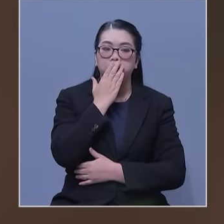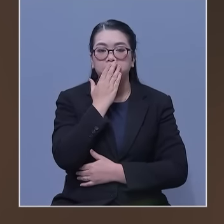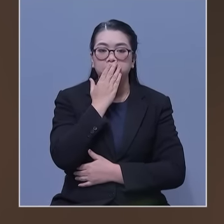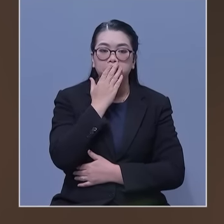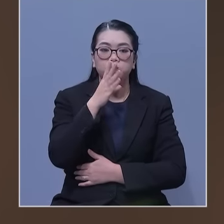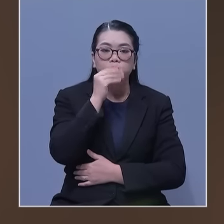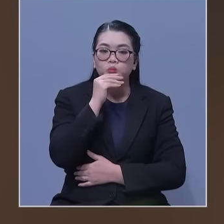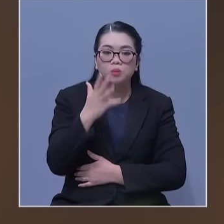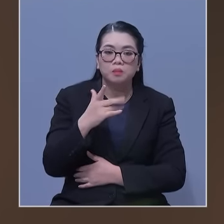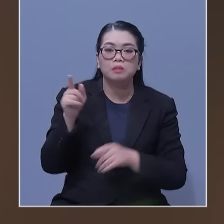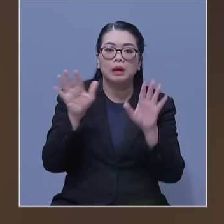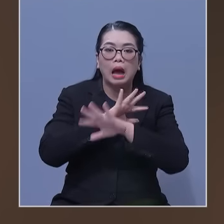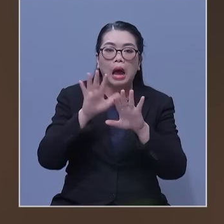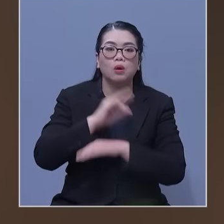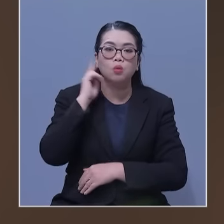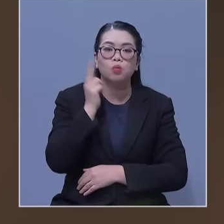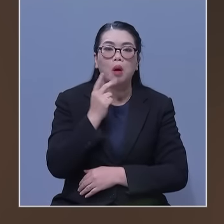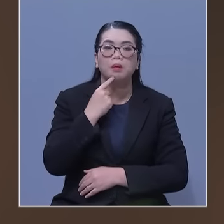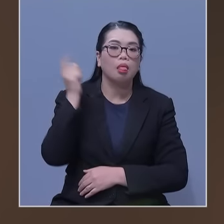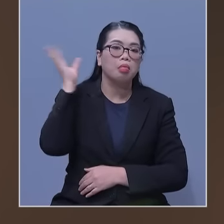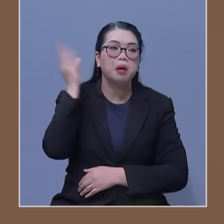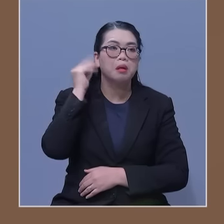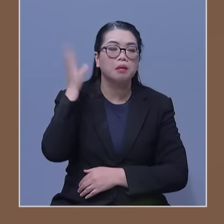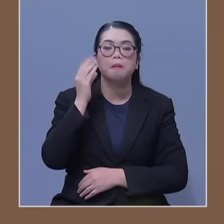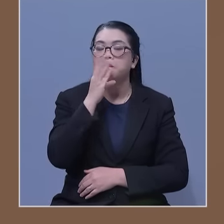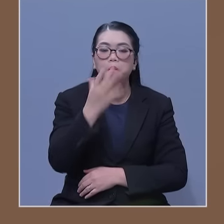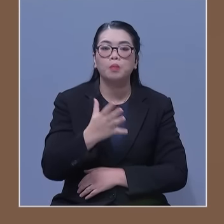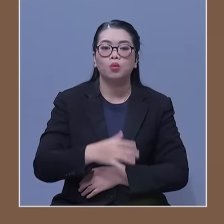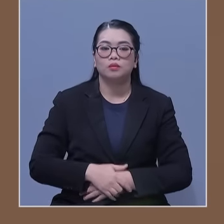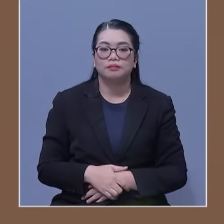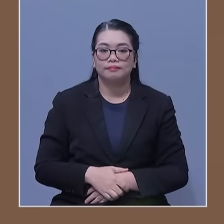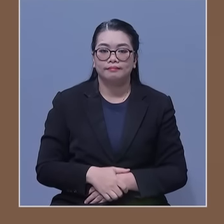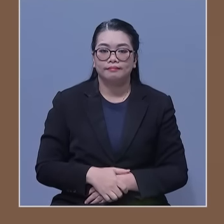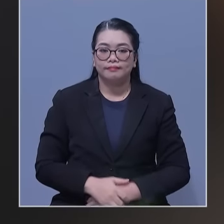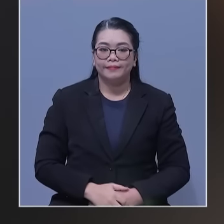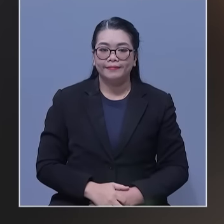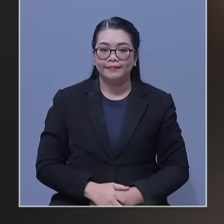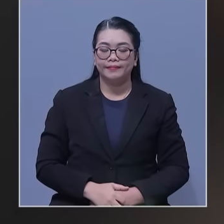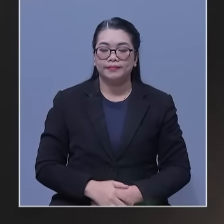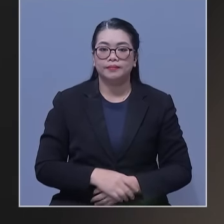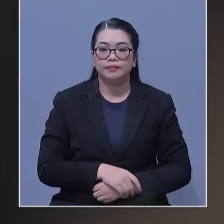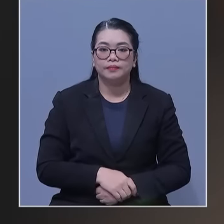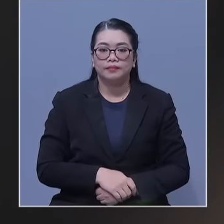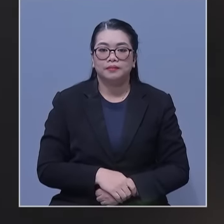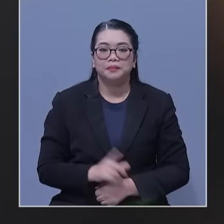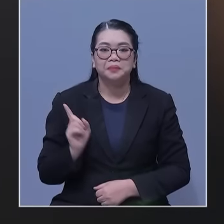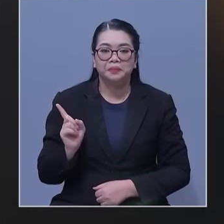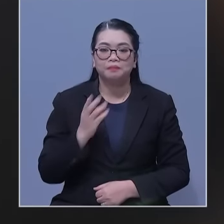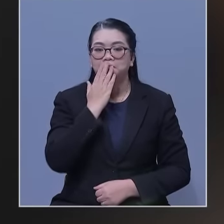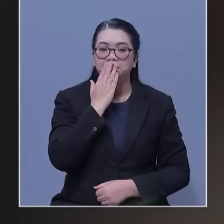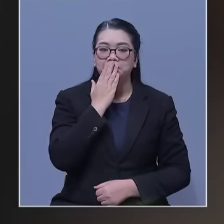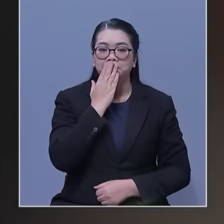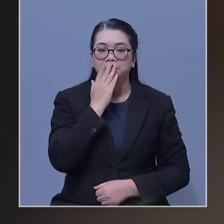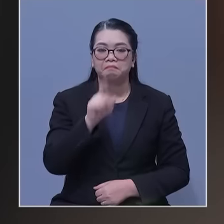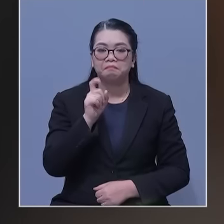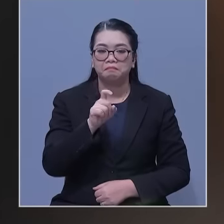อะไรเลยคุณจอยทำทีว่าเป็นใบ้ลองดูเหตุการณ์อีกครั้งนึงนะครับบอ